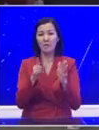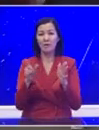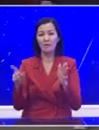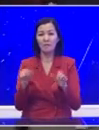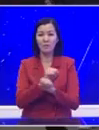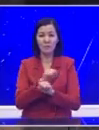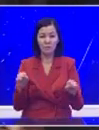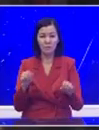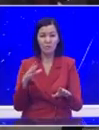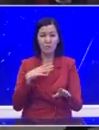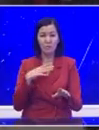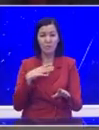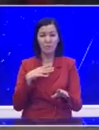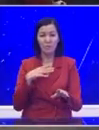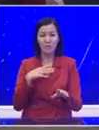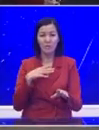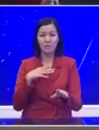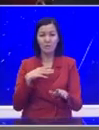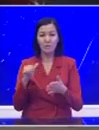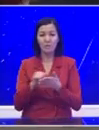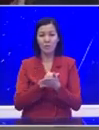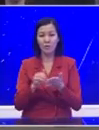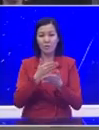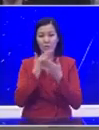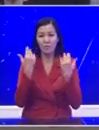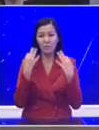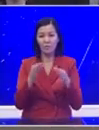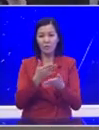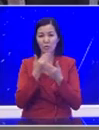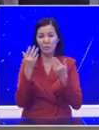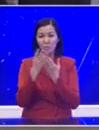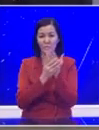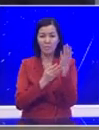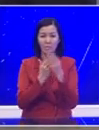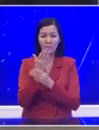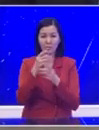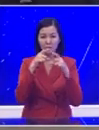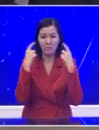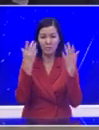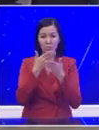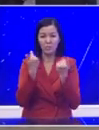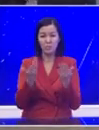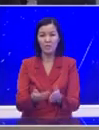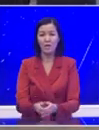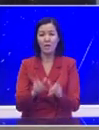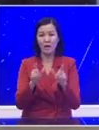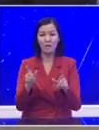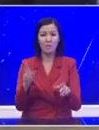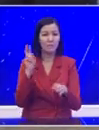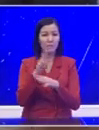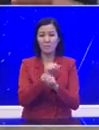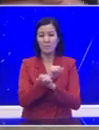қойды. Вообще жібермей қойды. Документі жоқ, анаусы жоқ, мынаусы жоқ, жаңағы средства защиты жоқ, адамдар жібермей